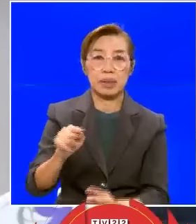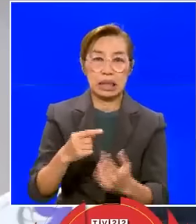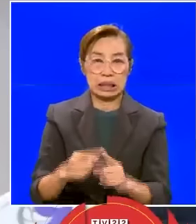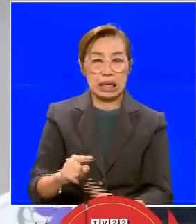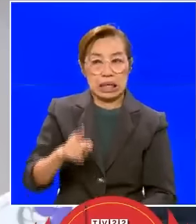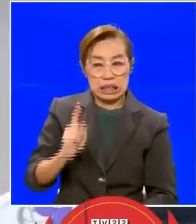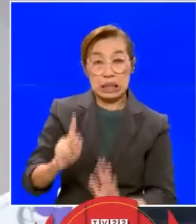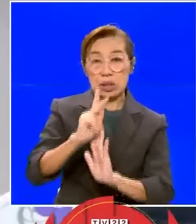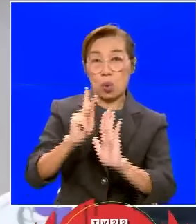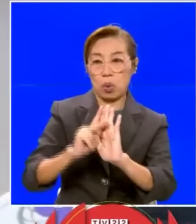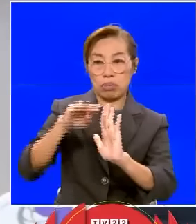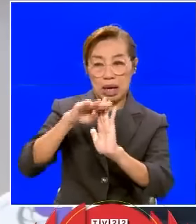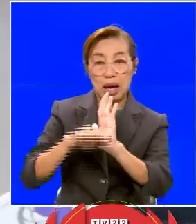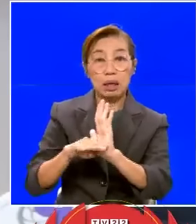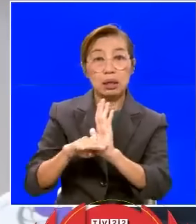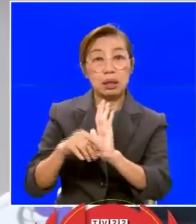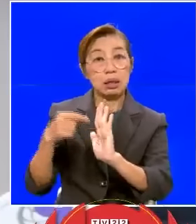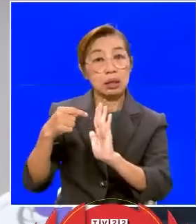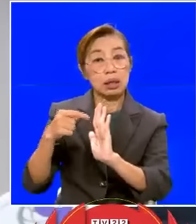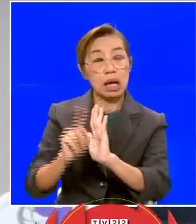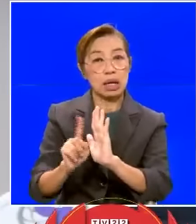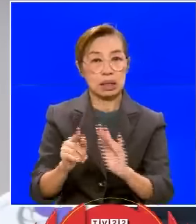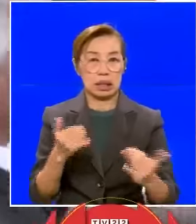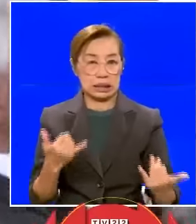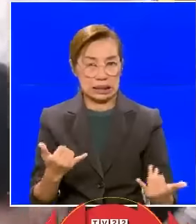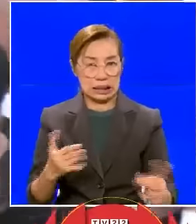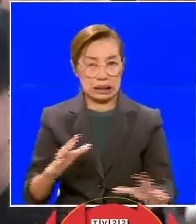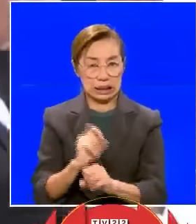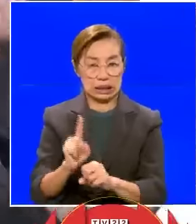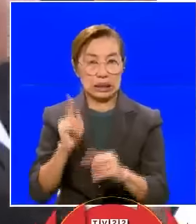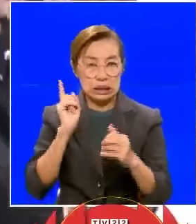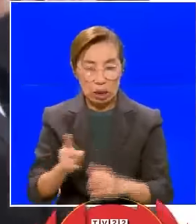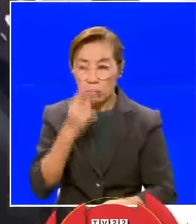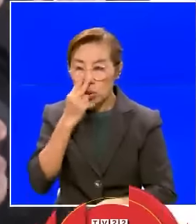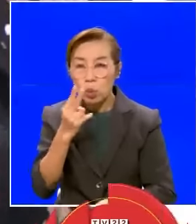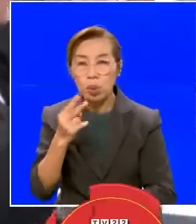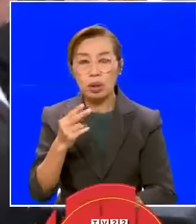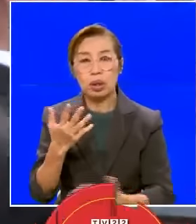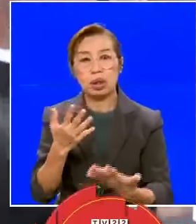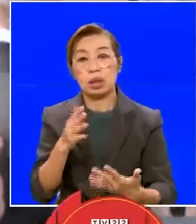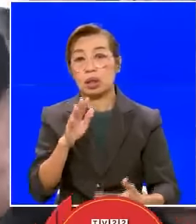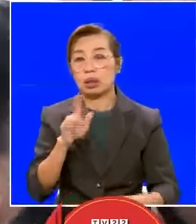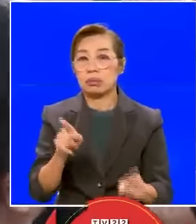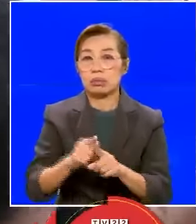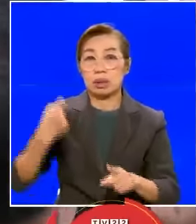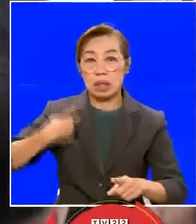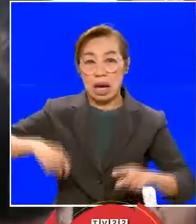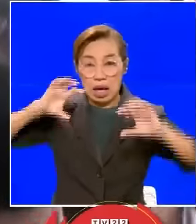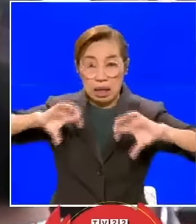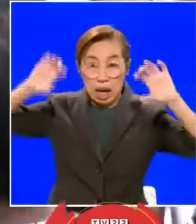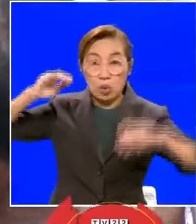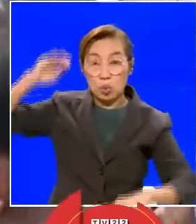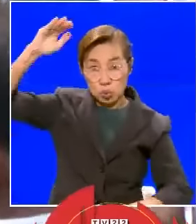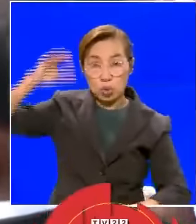ง่ของทางกฎหมายจะบอกท่านผู้ชมว่าตอนนี้ประเด็นคือกำลังต้องไปดูว่าถ้าไม่ใช่ไม่ท่าละอัยการสูงสุดเนี่ยบอกว่าสั่